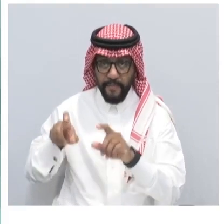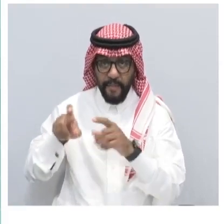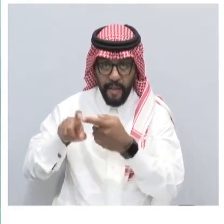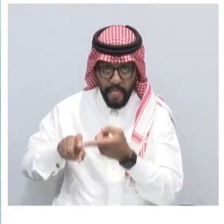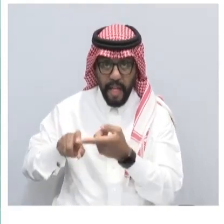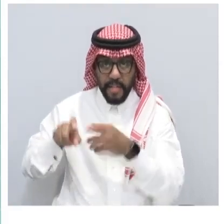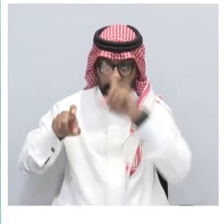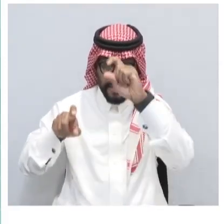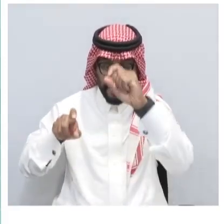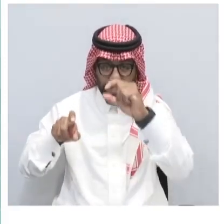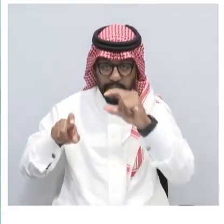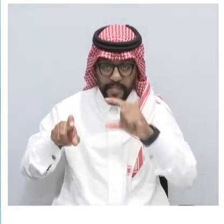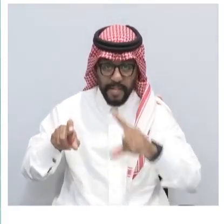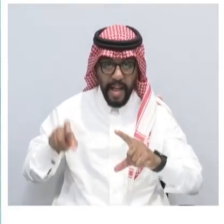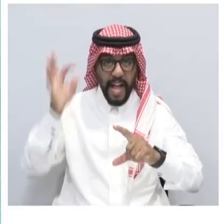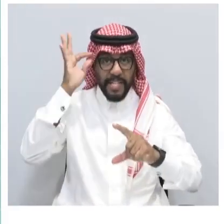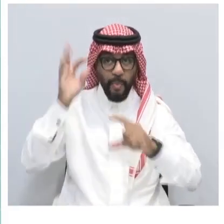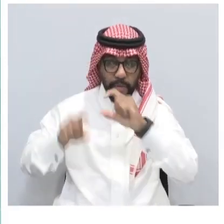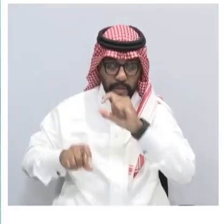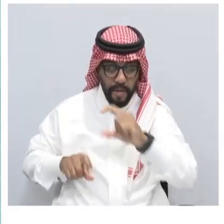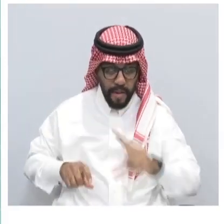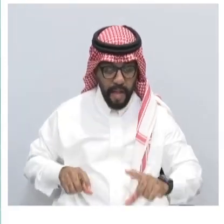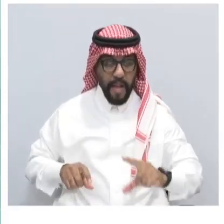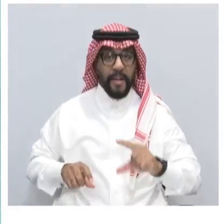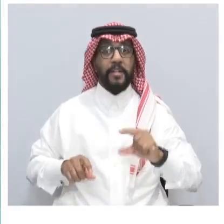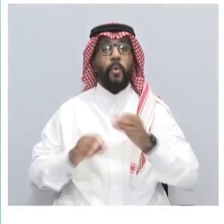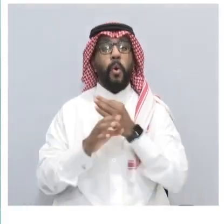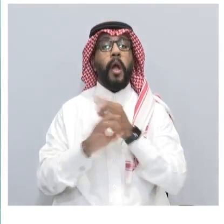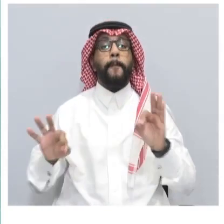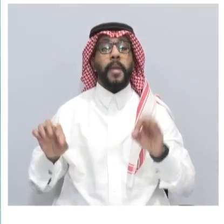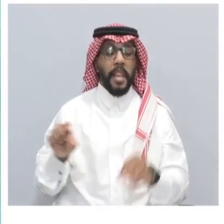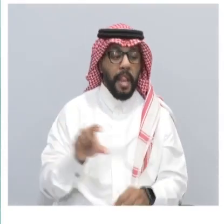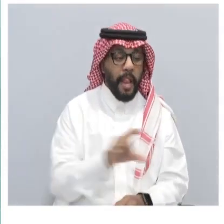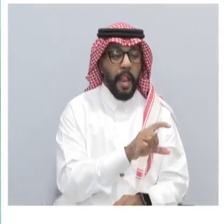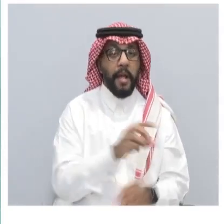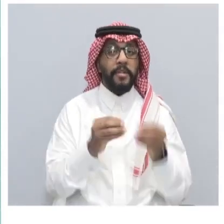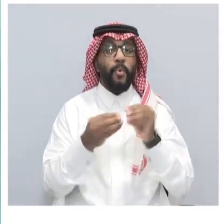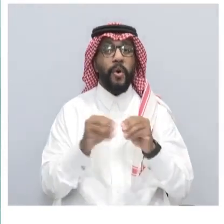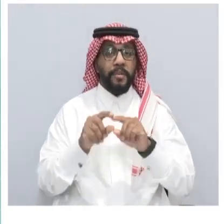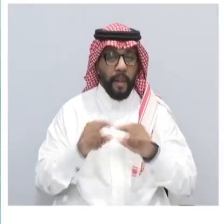الافلات حتى يتم تظليل النص هذه فقره بشكل كامل الان